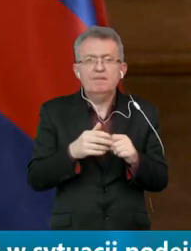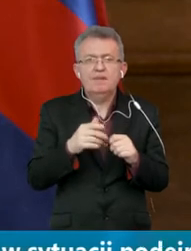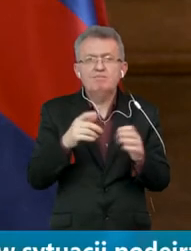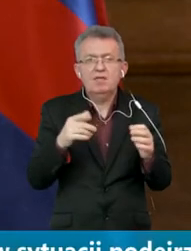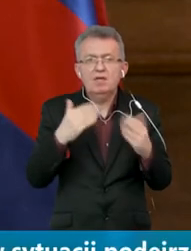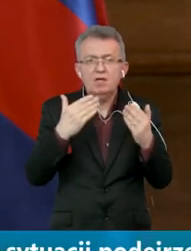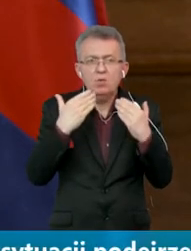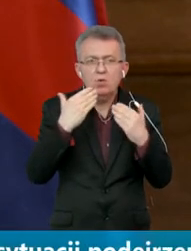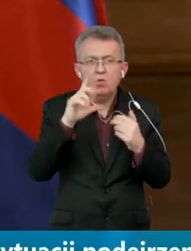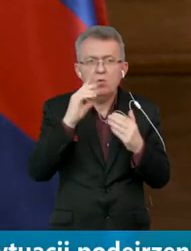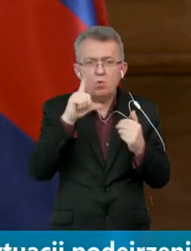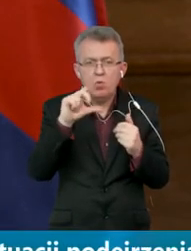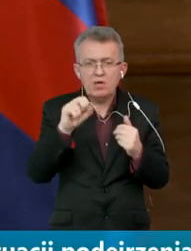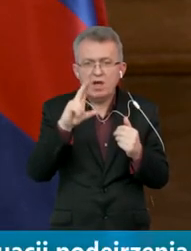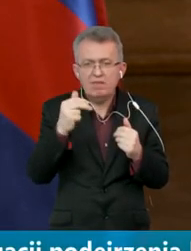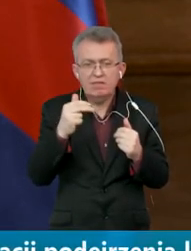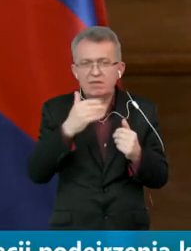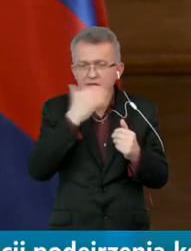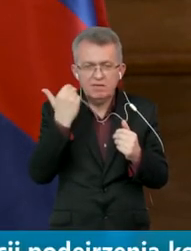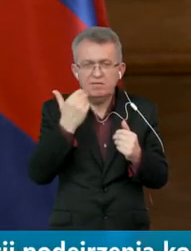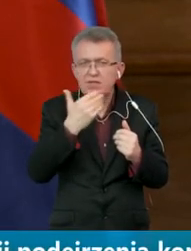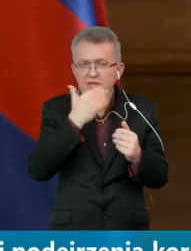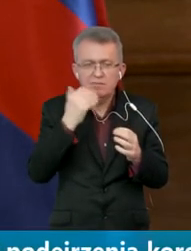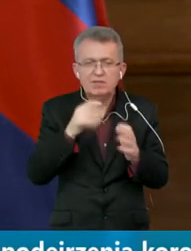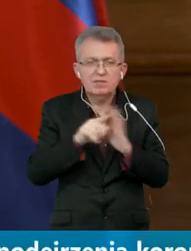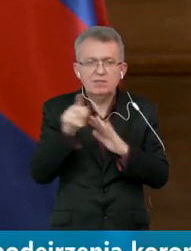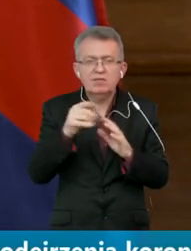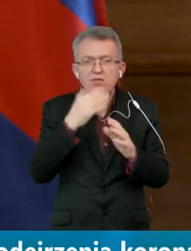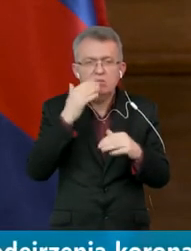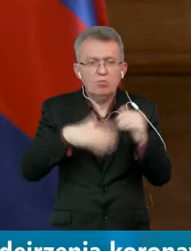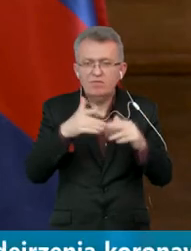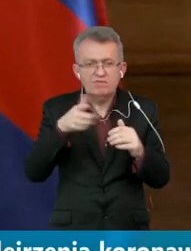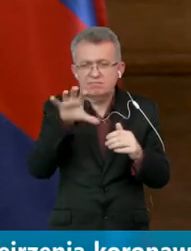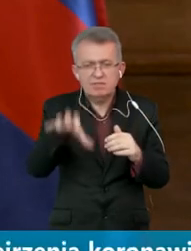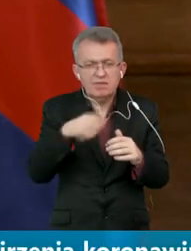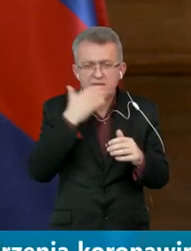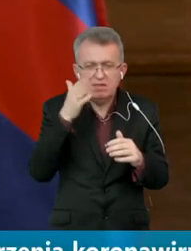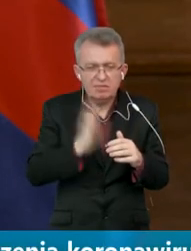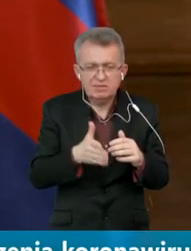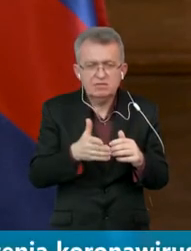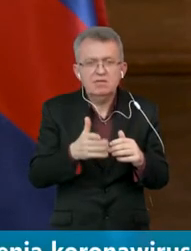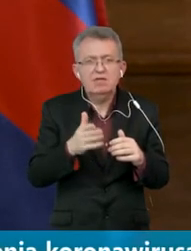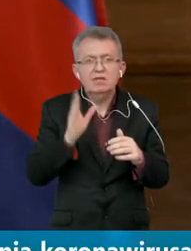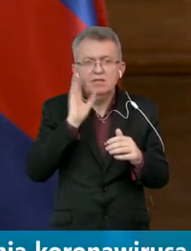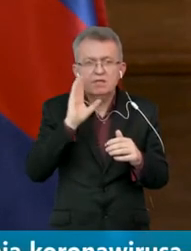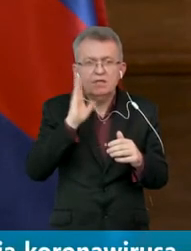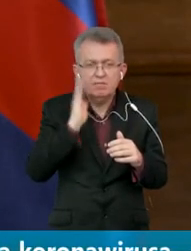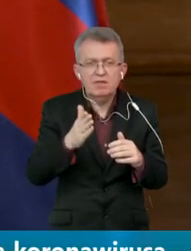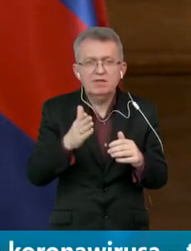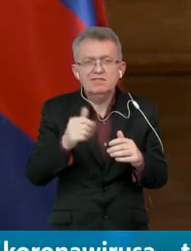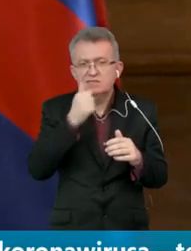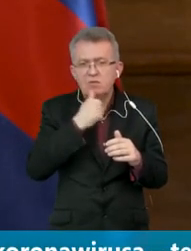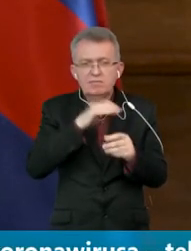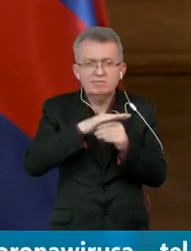Łąka Kany zdaje się, że nie ma w tej chwili żadnego przeznaczenia w sensie pod zabudowę, więc pewnie pozostanie terenem